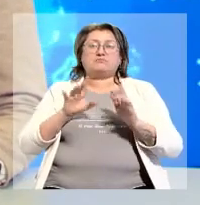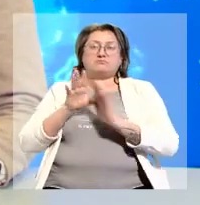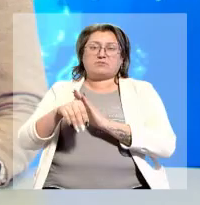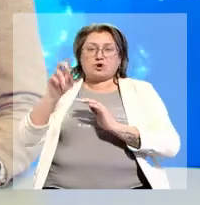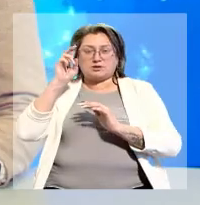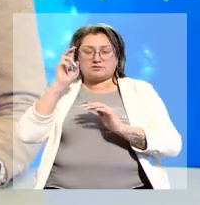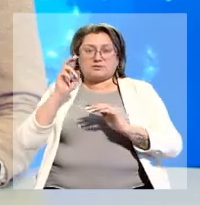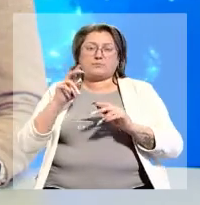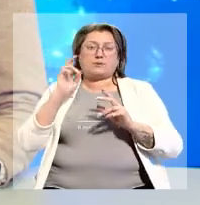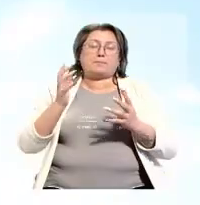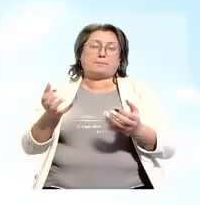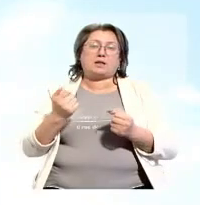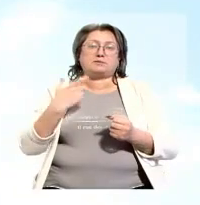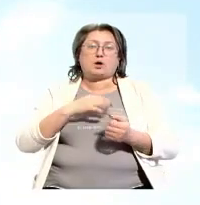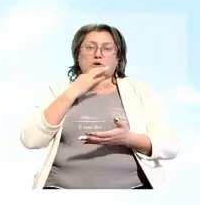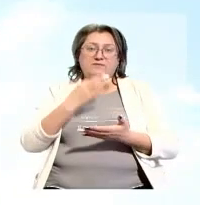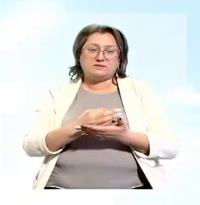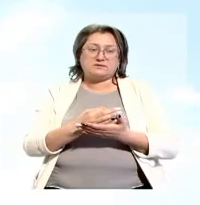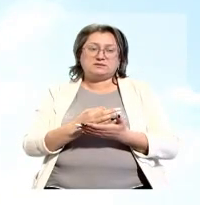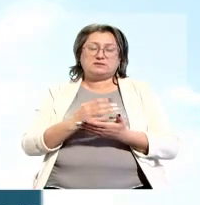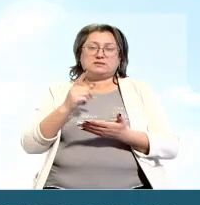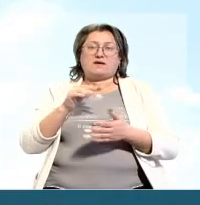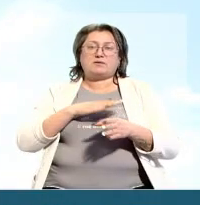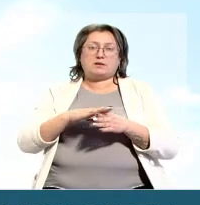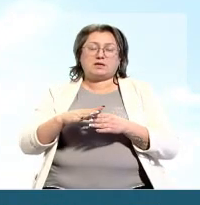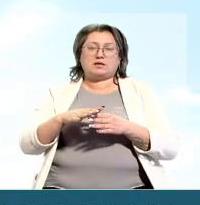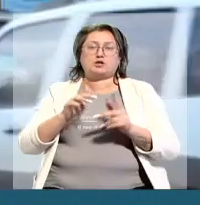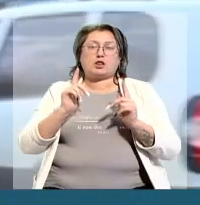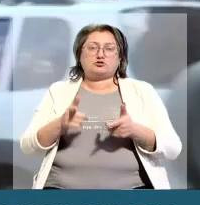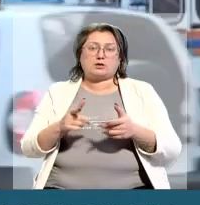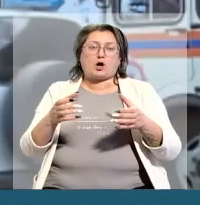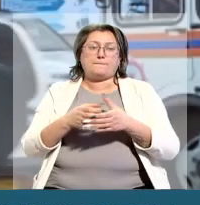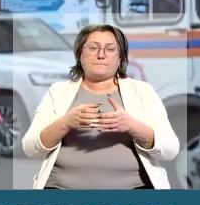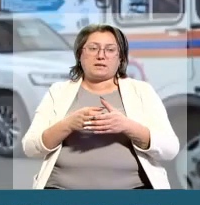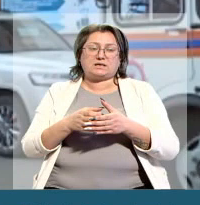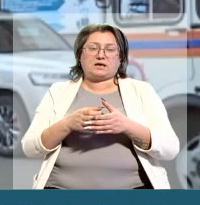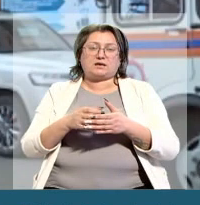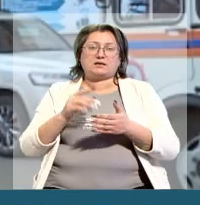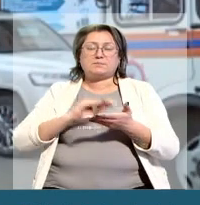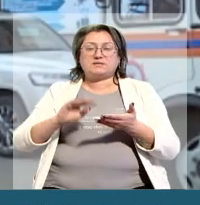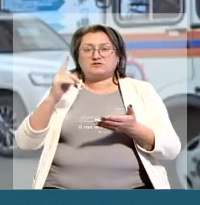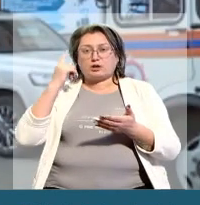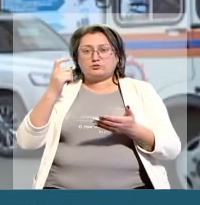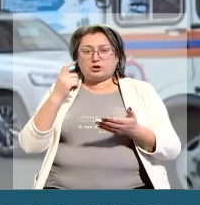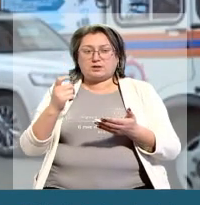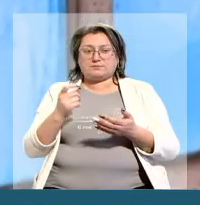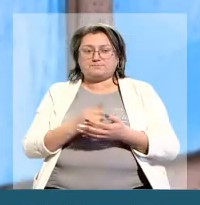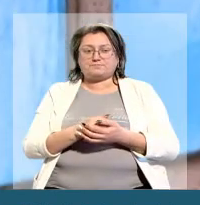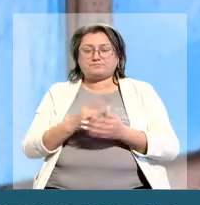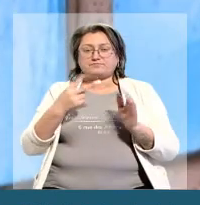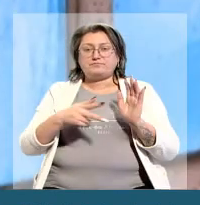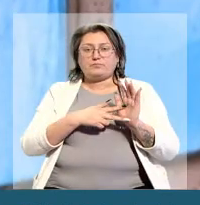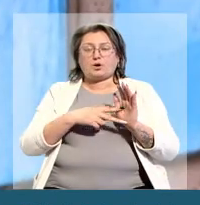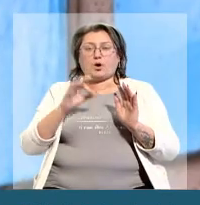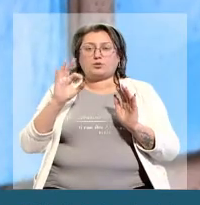келісімдерін орындауға қатысты барлық жауапкершілікті қабылдап алды, делінген ведомство хабарламасында. 28 қазан күні